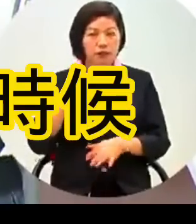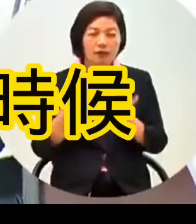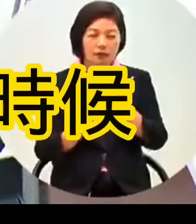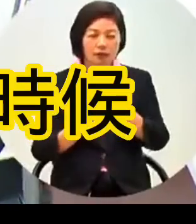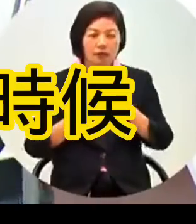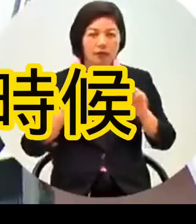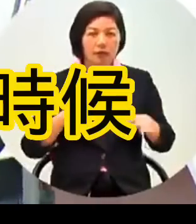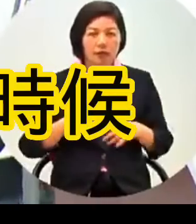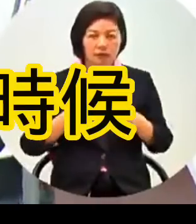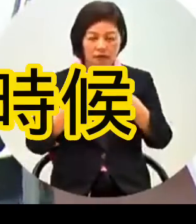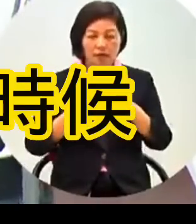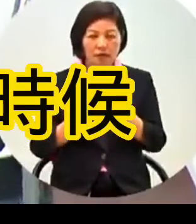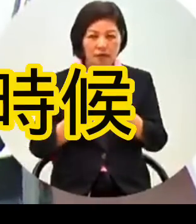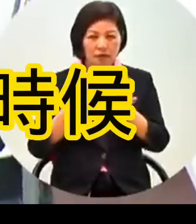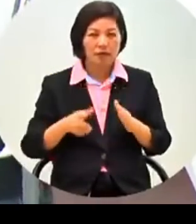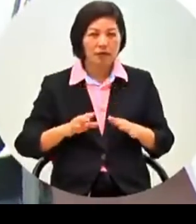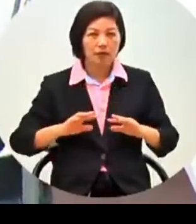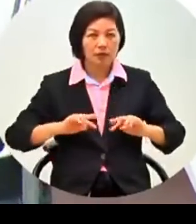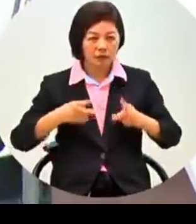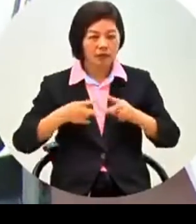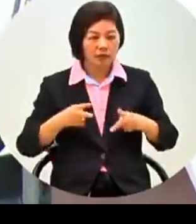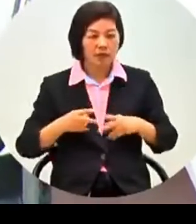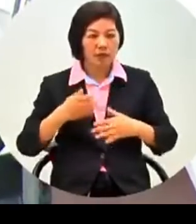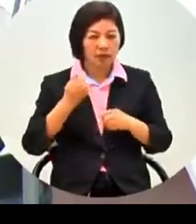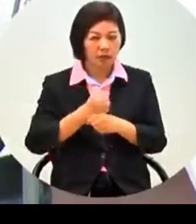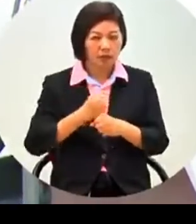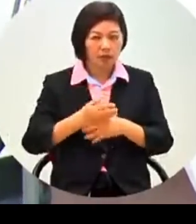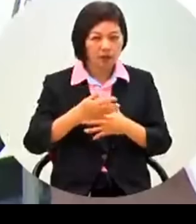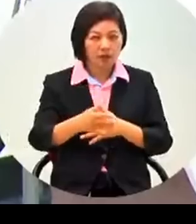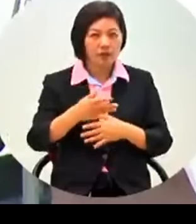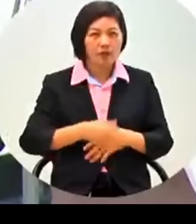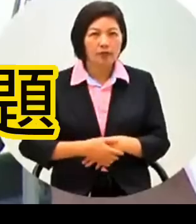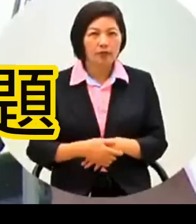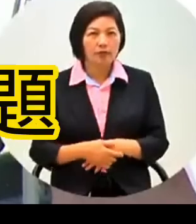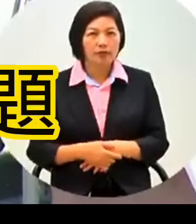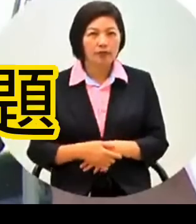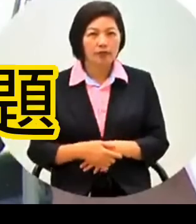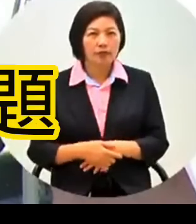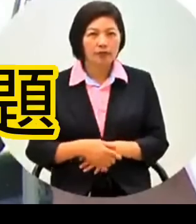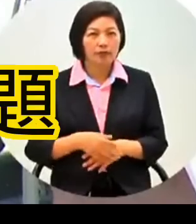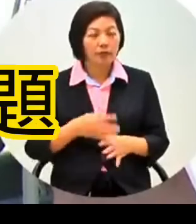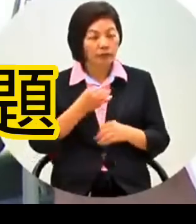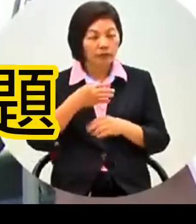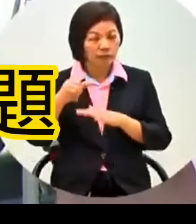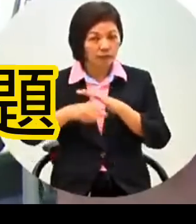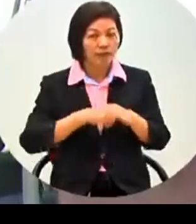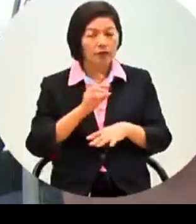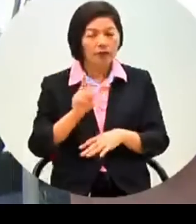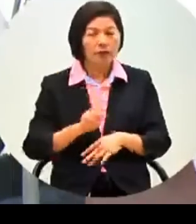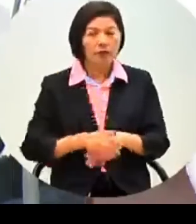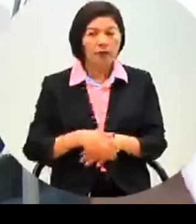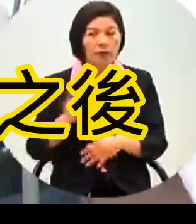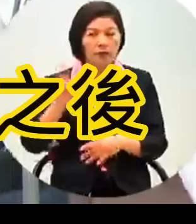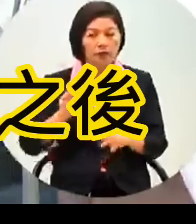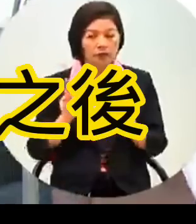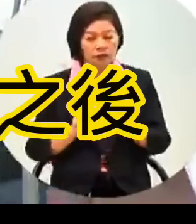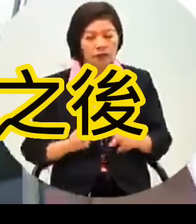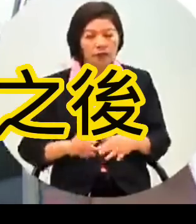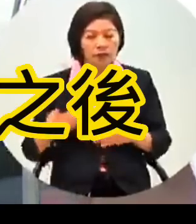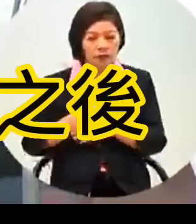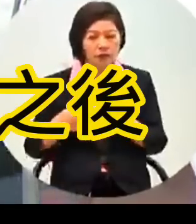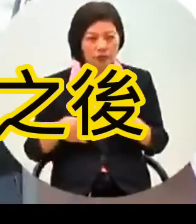就是他决定要变更制程的时候，我们就知道。 我是说什么时候会来？ 水电还有一些交通的问题要。 那我这样问好了，市